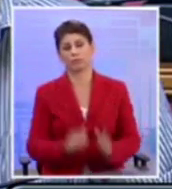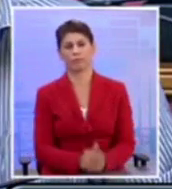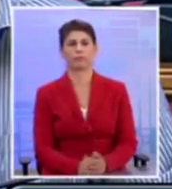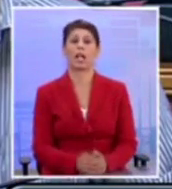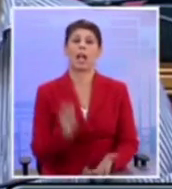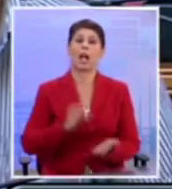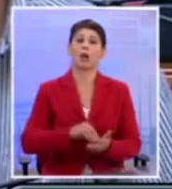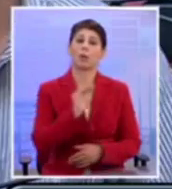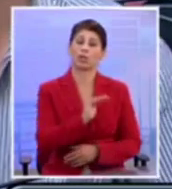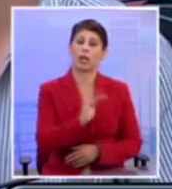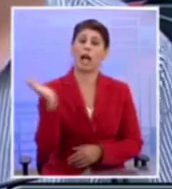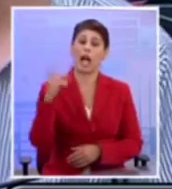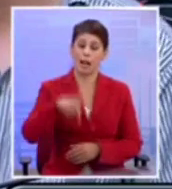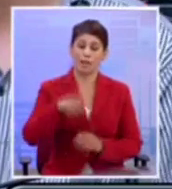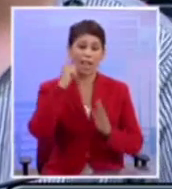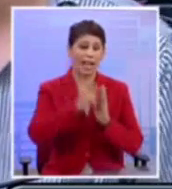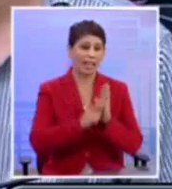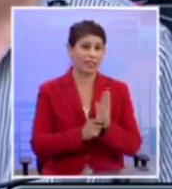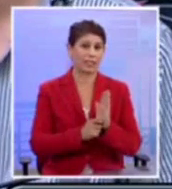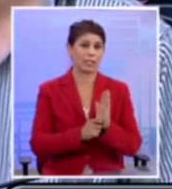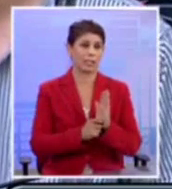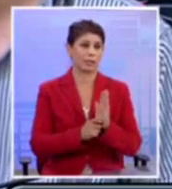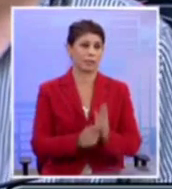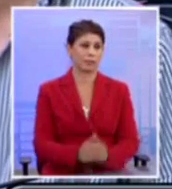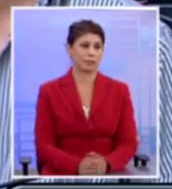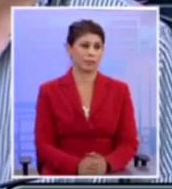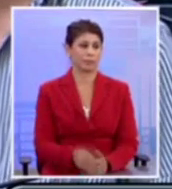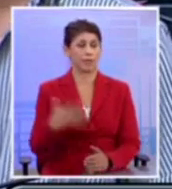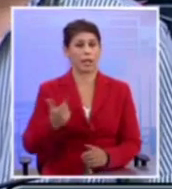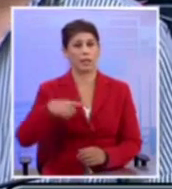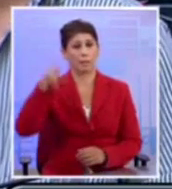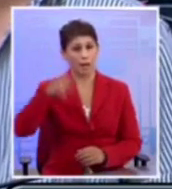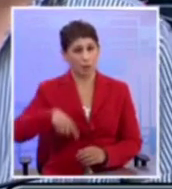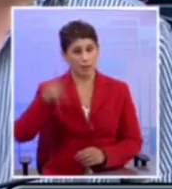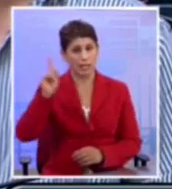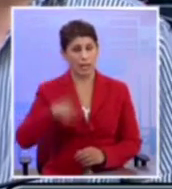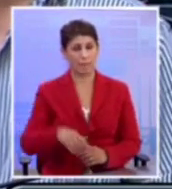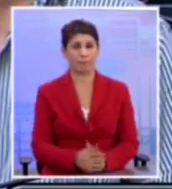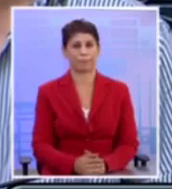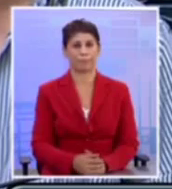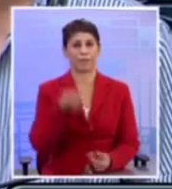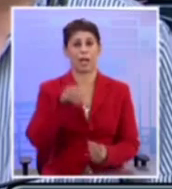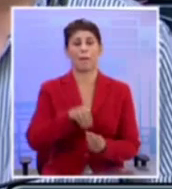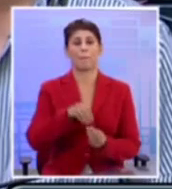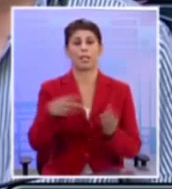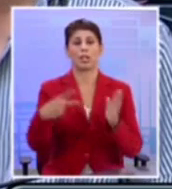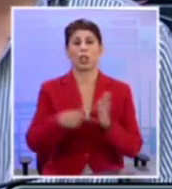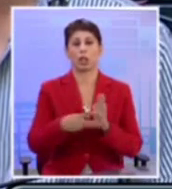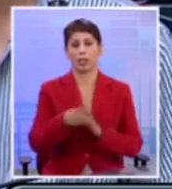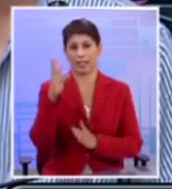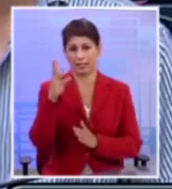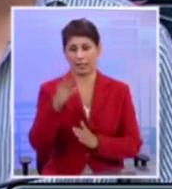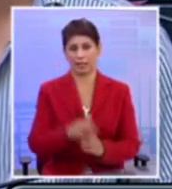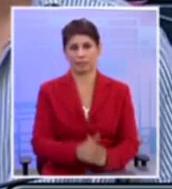να σας ρωτήσω αν σε αυτήν την έκθεση που έχει ημερομηνία Απρίλιο του